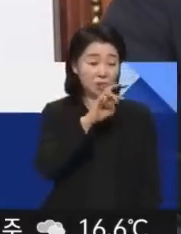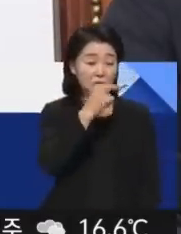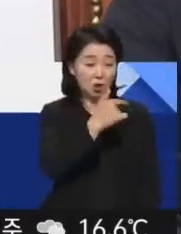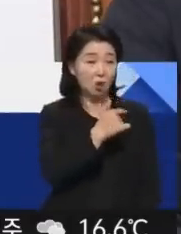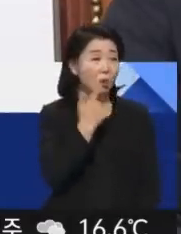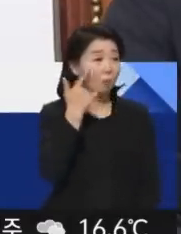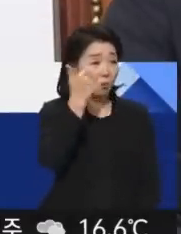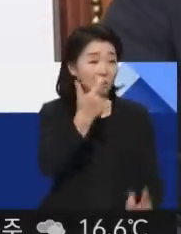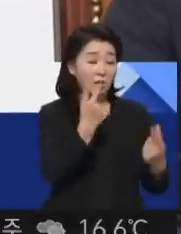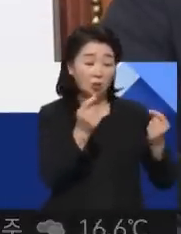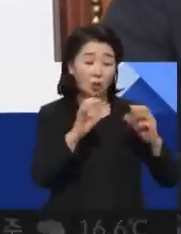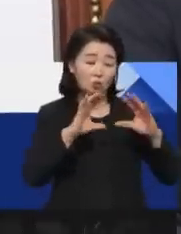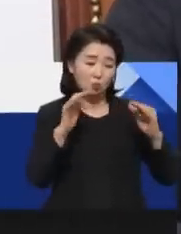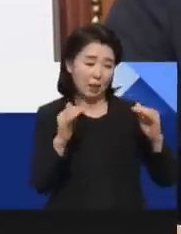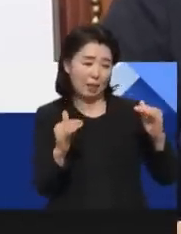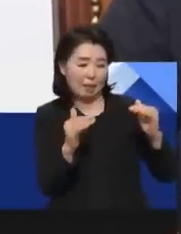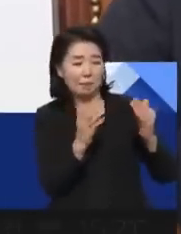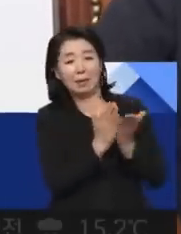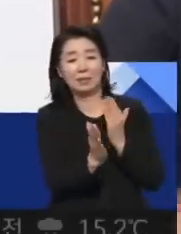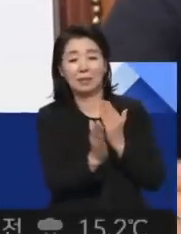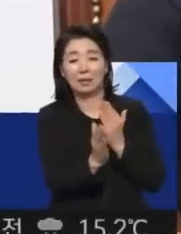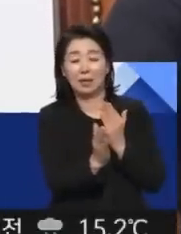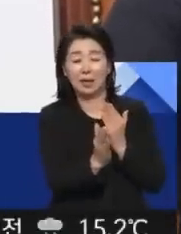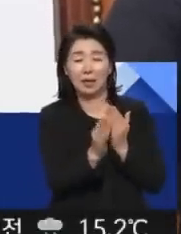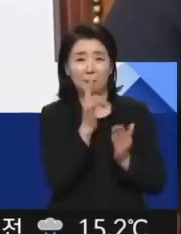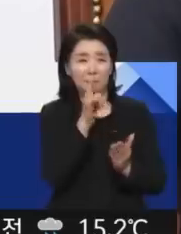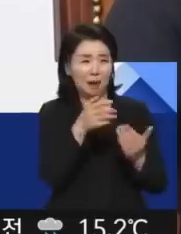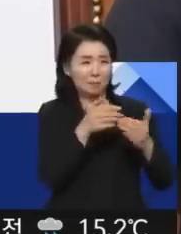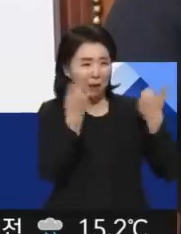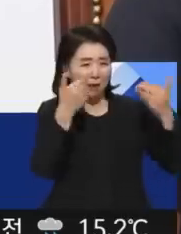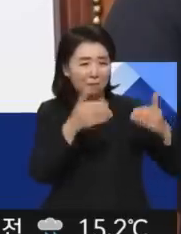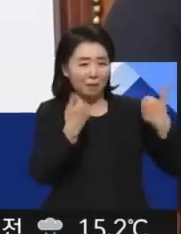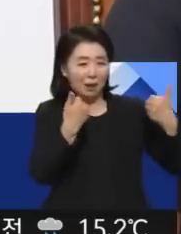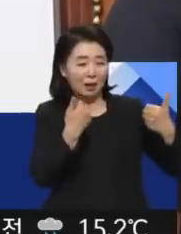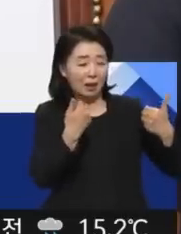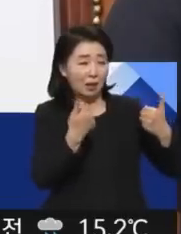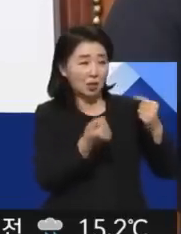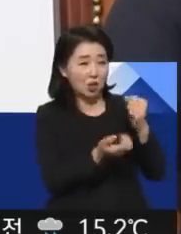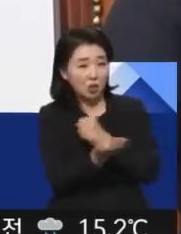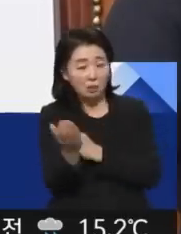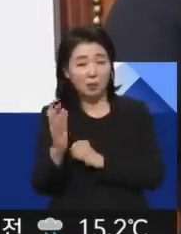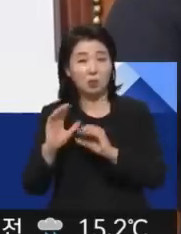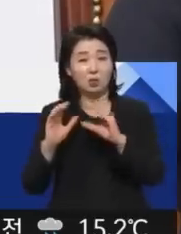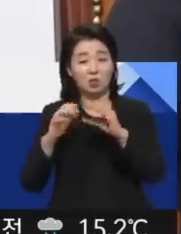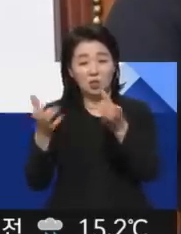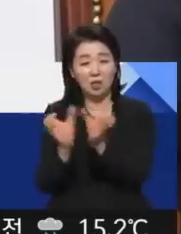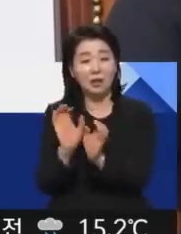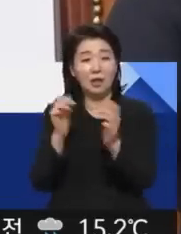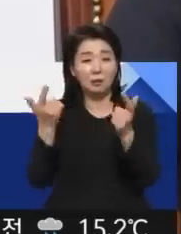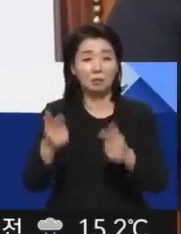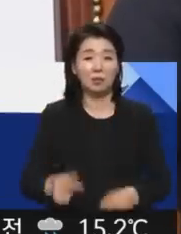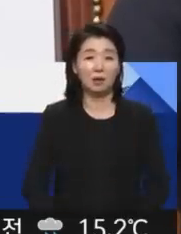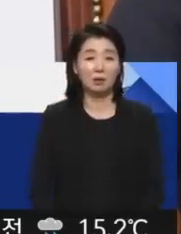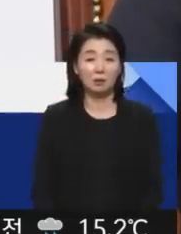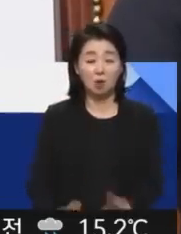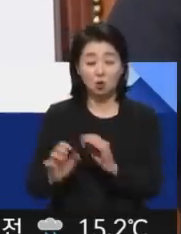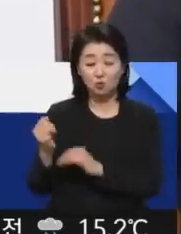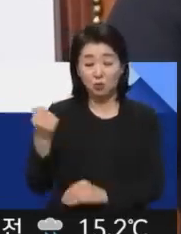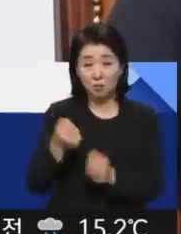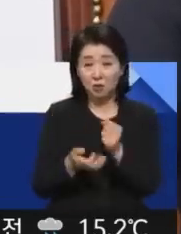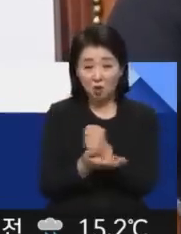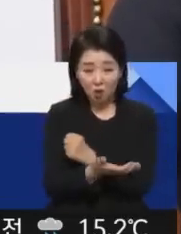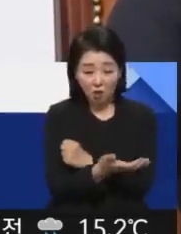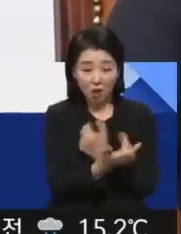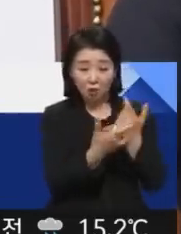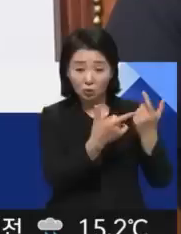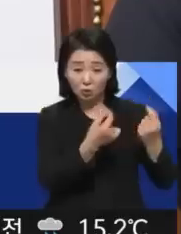국민 눈높이에 맞지 않는 극단적 언행을 하는 인물의 영향을 받는 정당이 아닙니다. 마치 국민의힘에 영향을